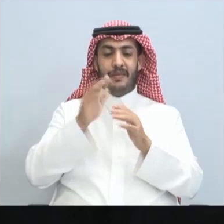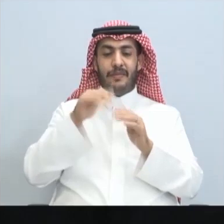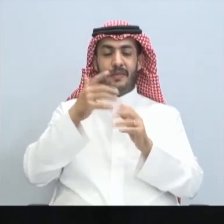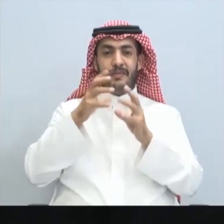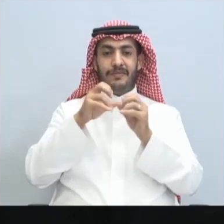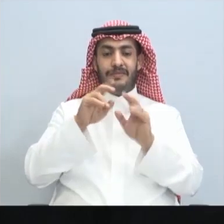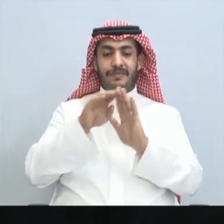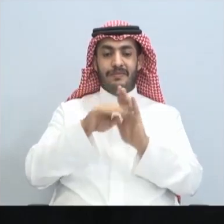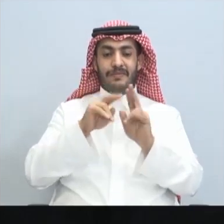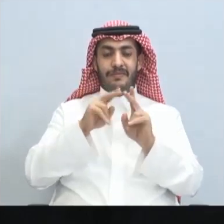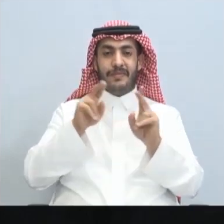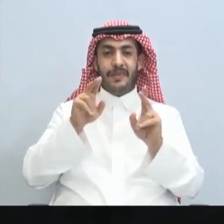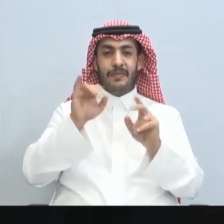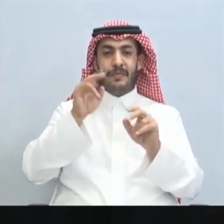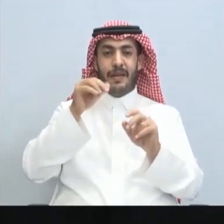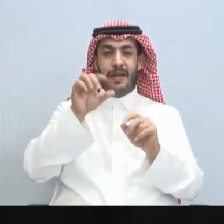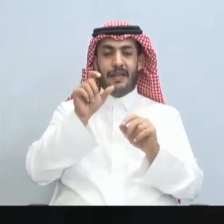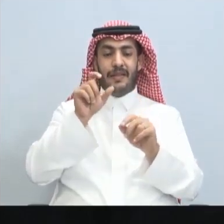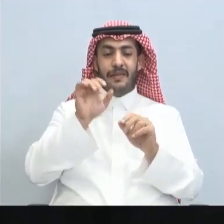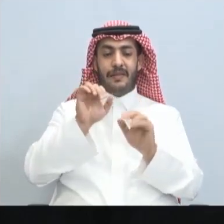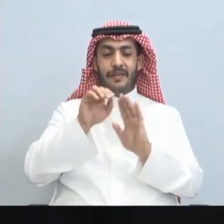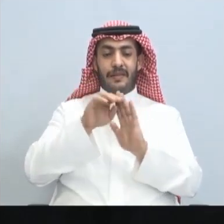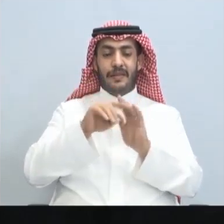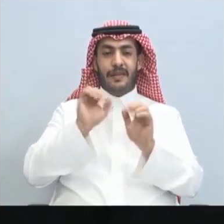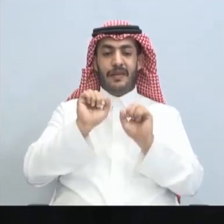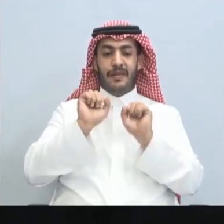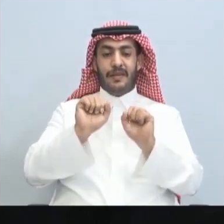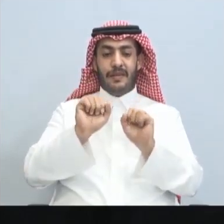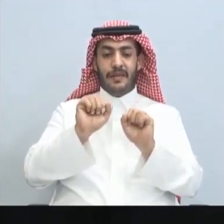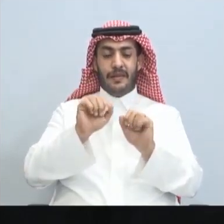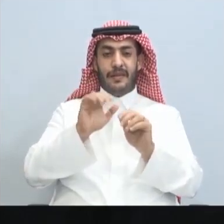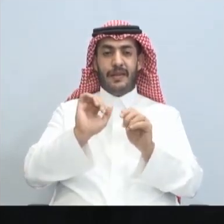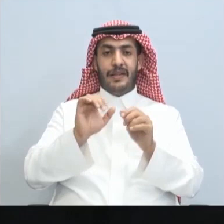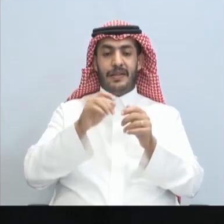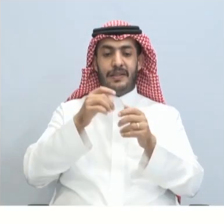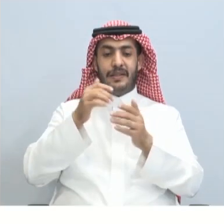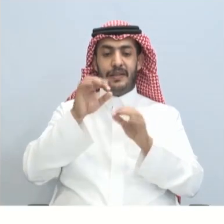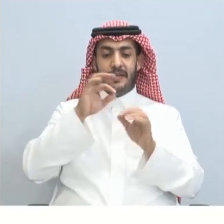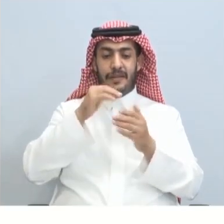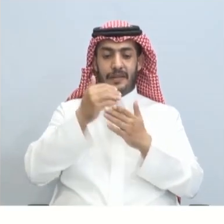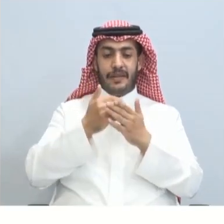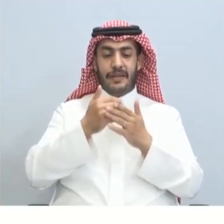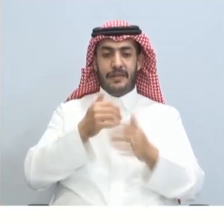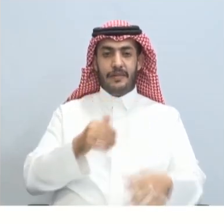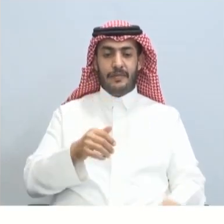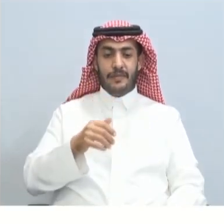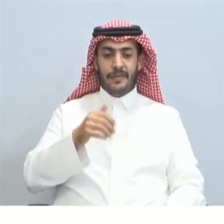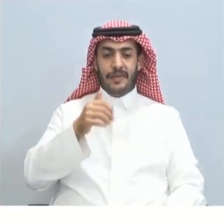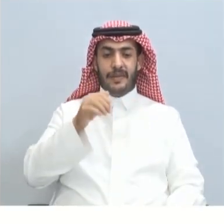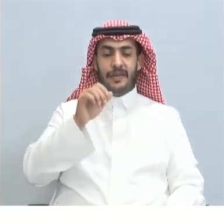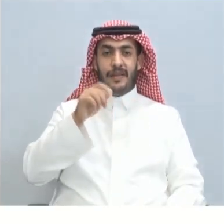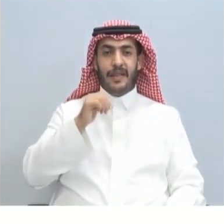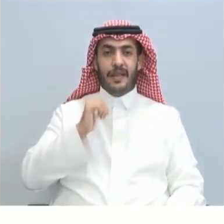سوف نتعرف على المعادن وذلك من الناحيه الاقتصاديه بسم الله وعلى بركه الله في